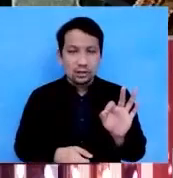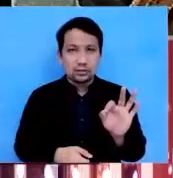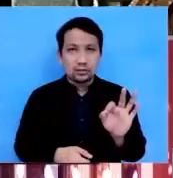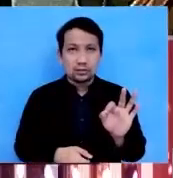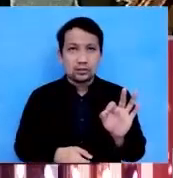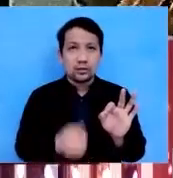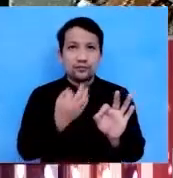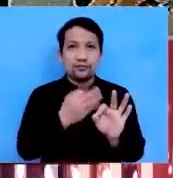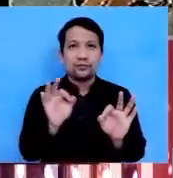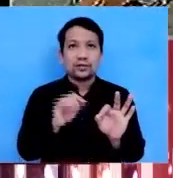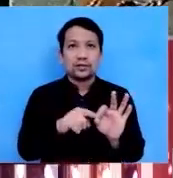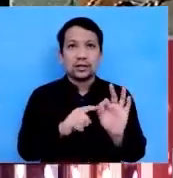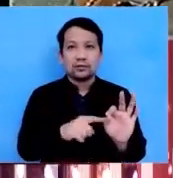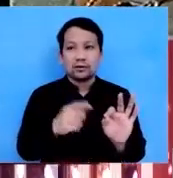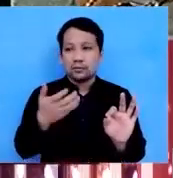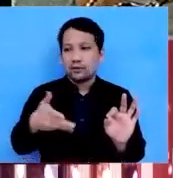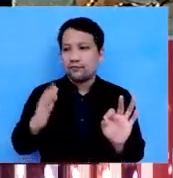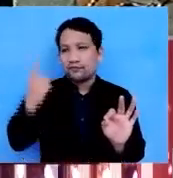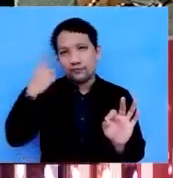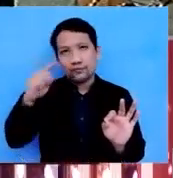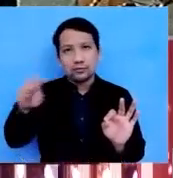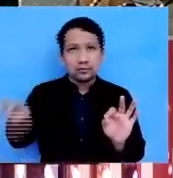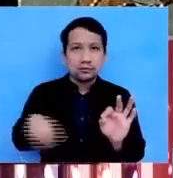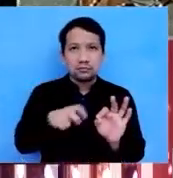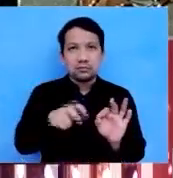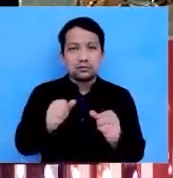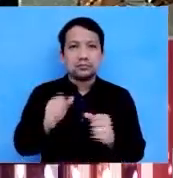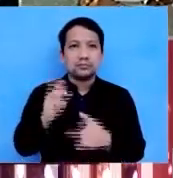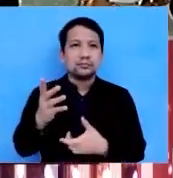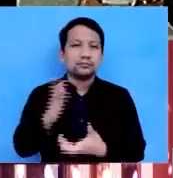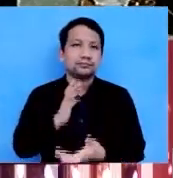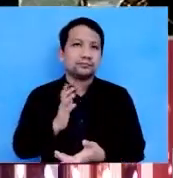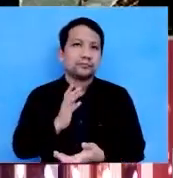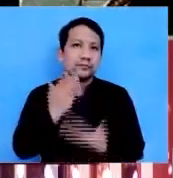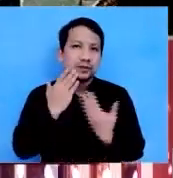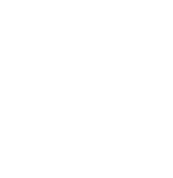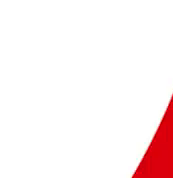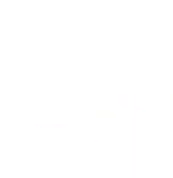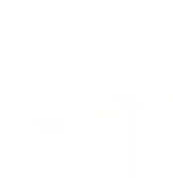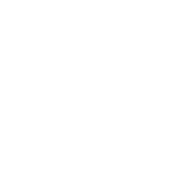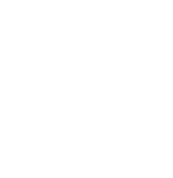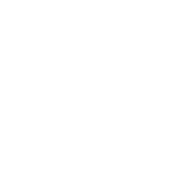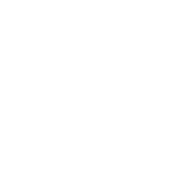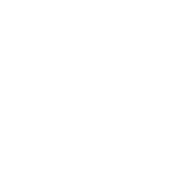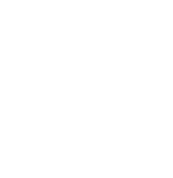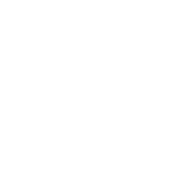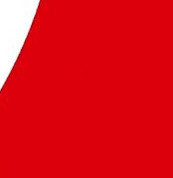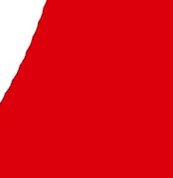naka-alot for chance passengers sa mga bus. Okay, maraming salamat, Camille Samonte.